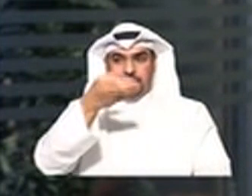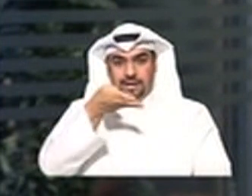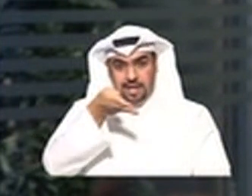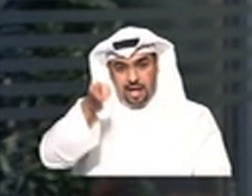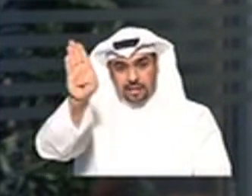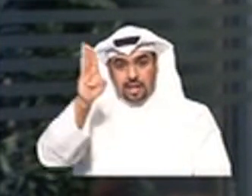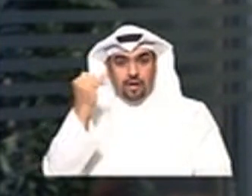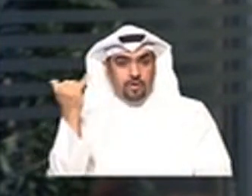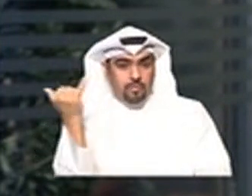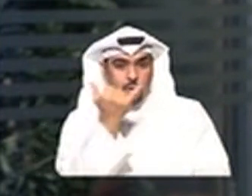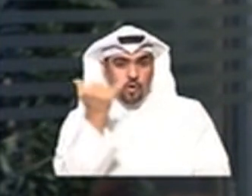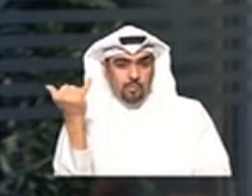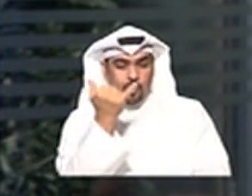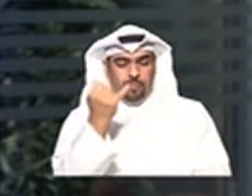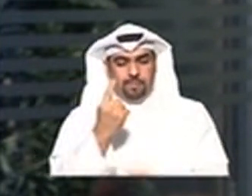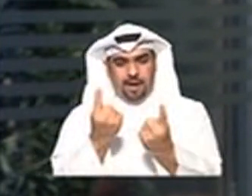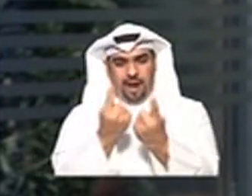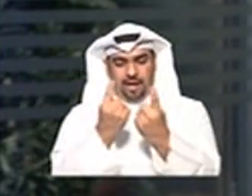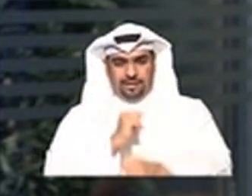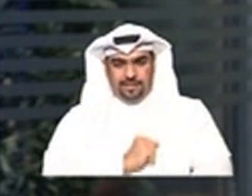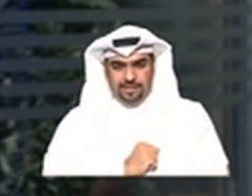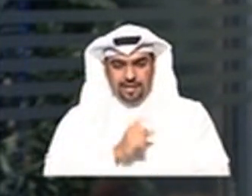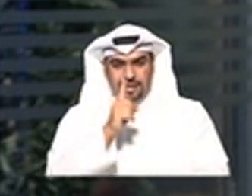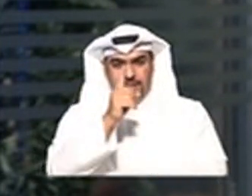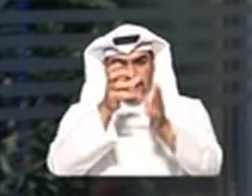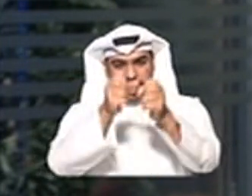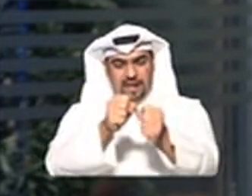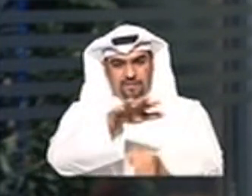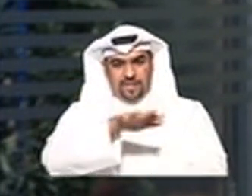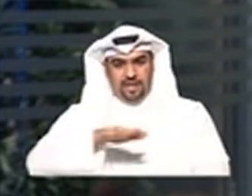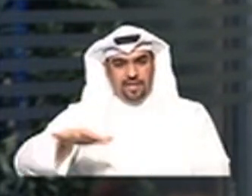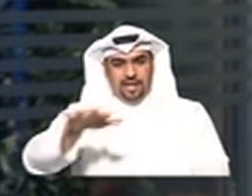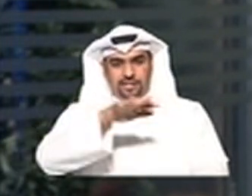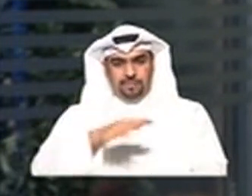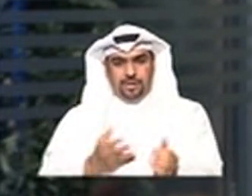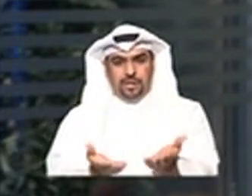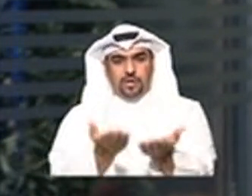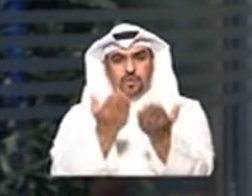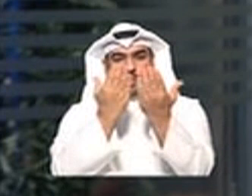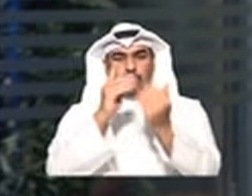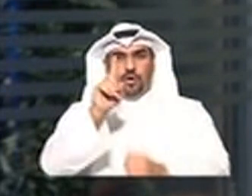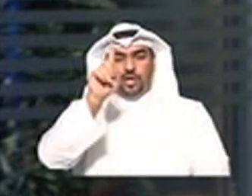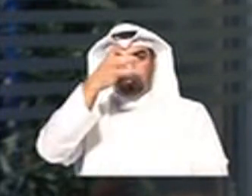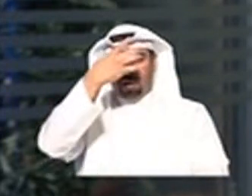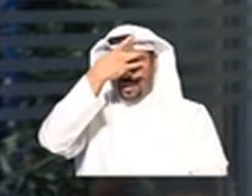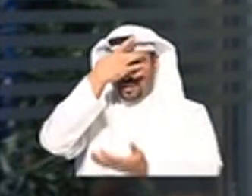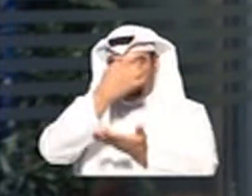نتمنى السلامة للجميع، ونسأل الله أن يرفع عنا هذا الوباء. إلى اللقاء.